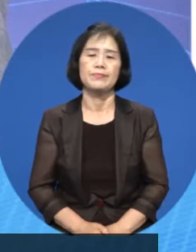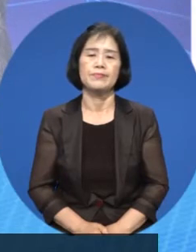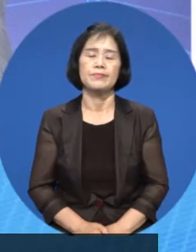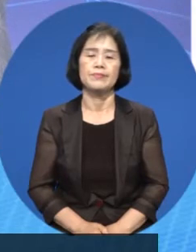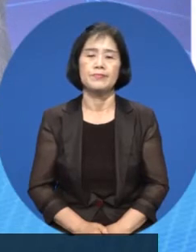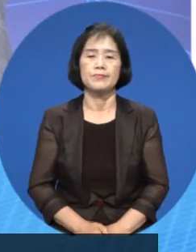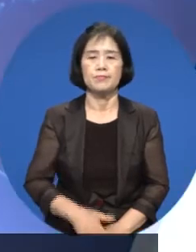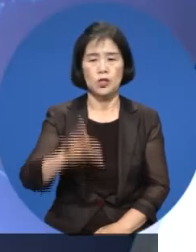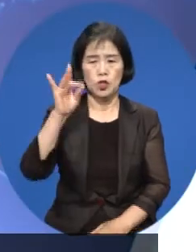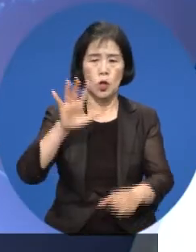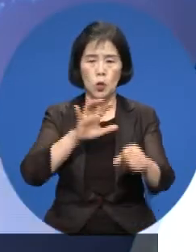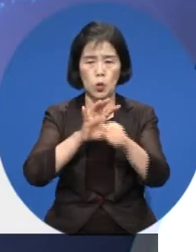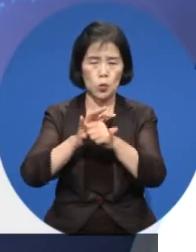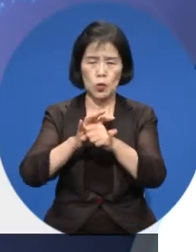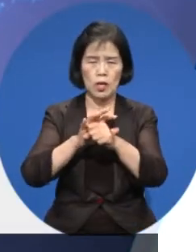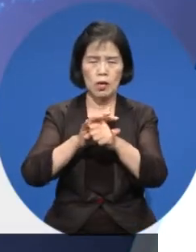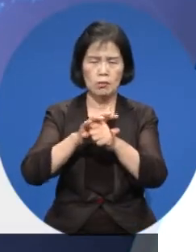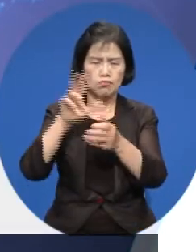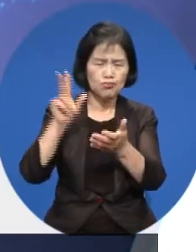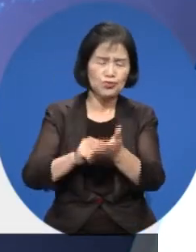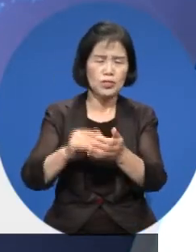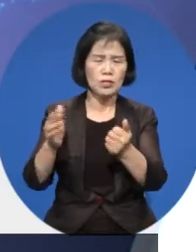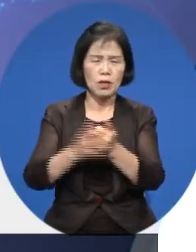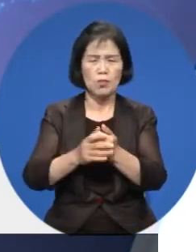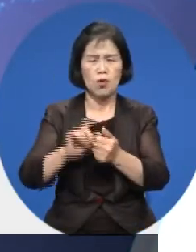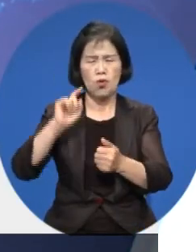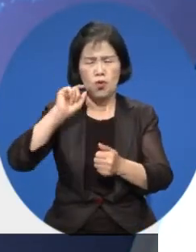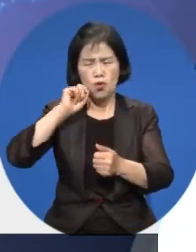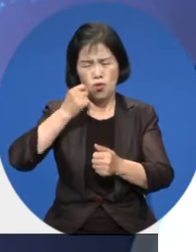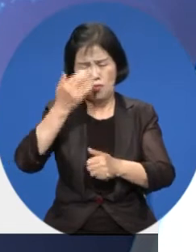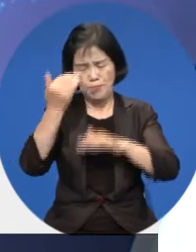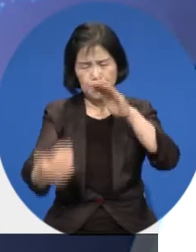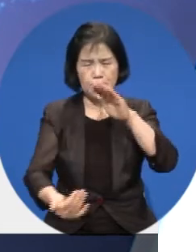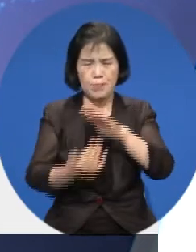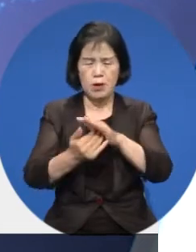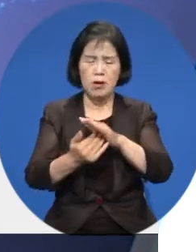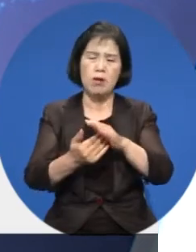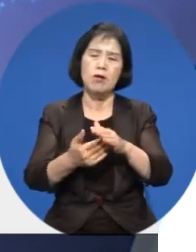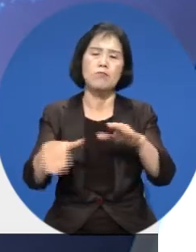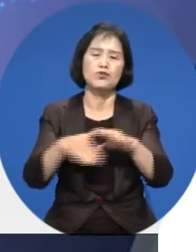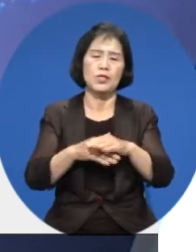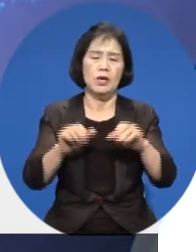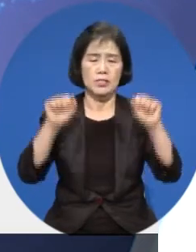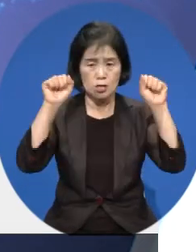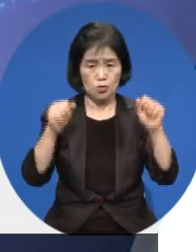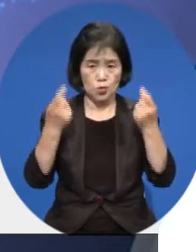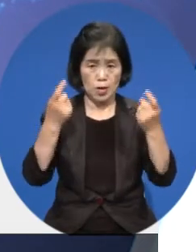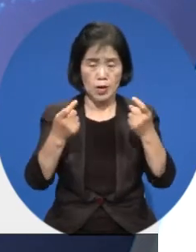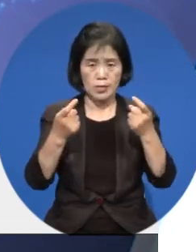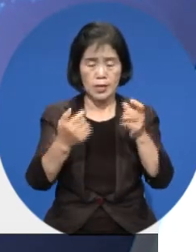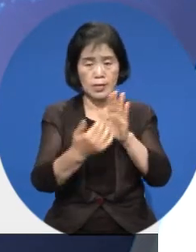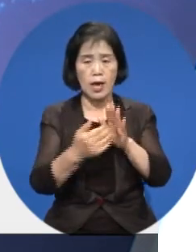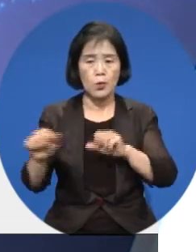우선은 이제 쿨러 l9 측이 옥타 1 맞아 벼랑 끝에 서있는 우리 문화의 체육 관광 분야에 대한 대 활동을 말씀드리자면 제가 이